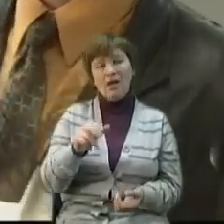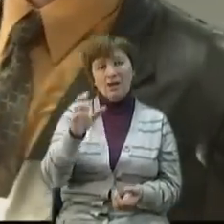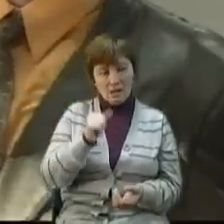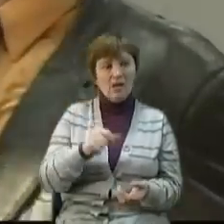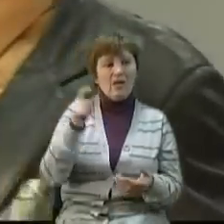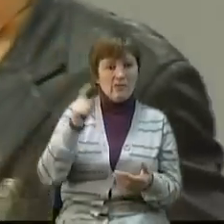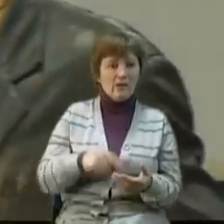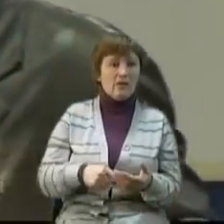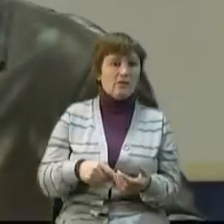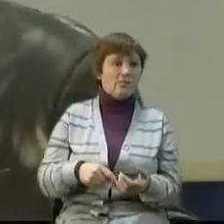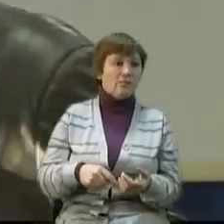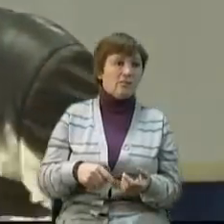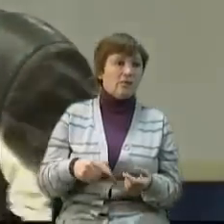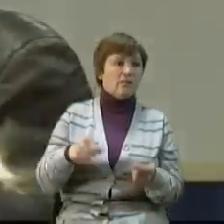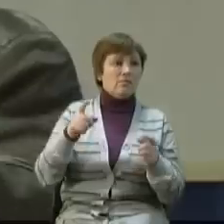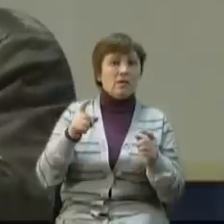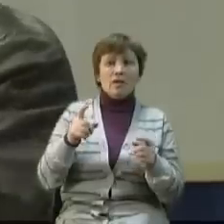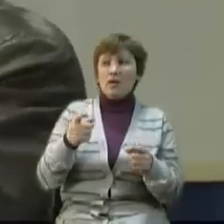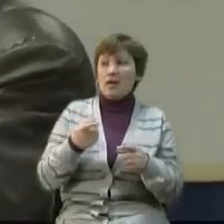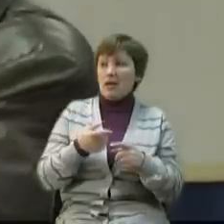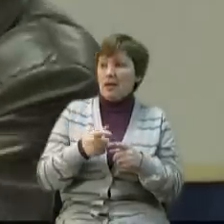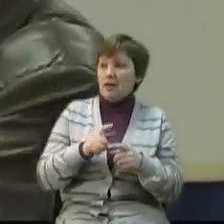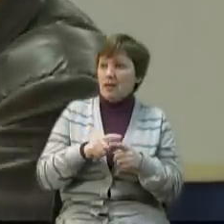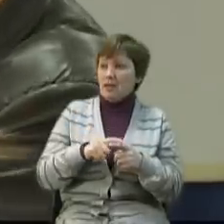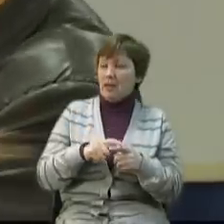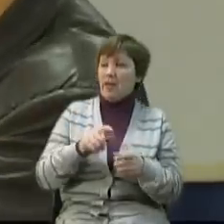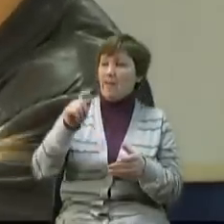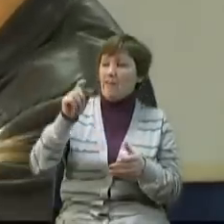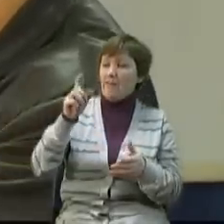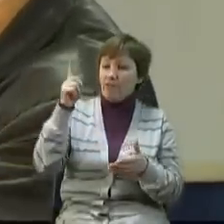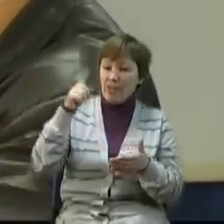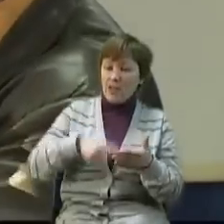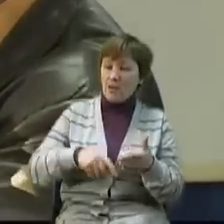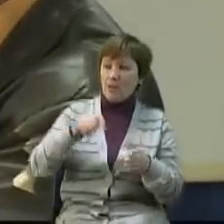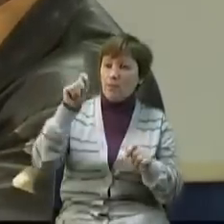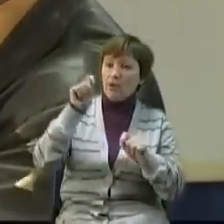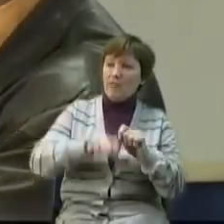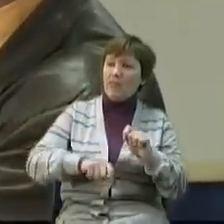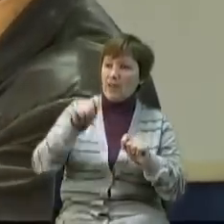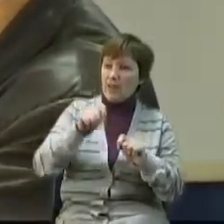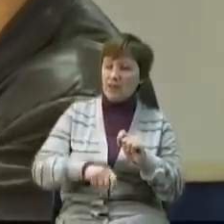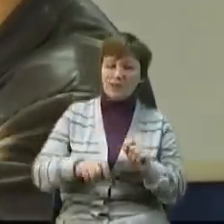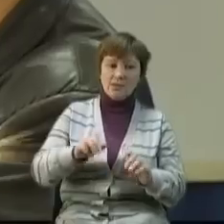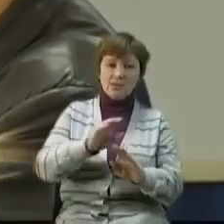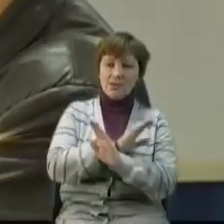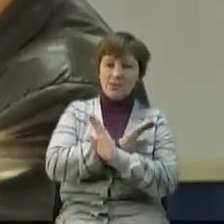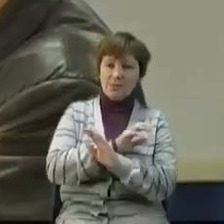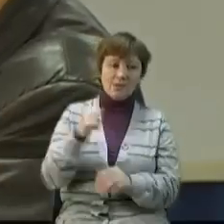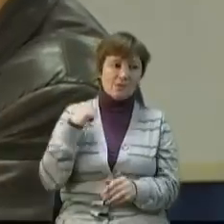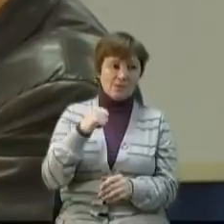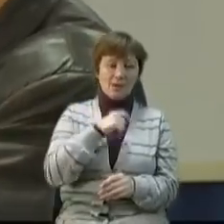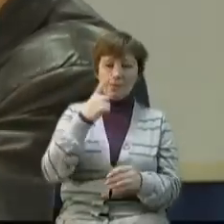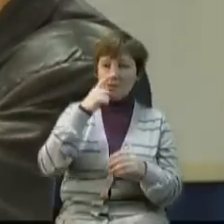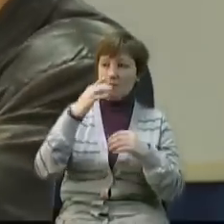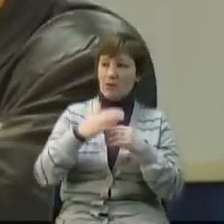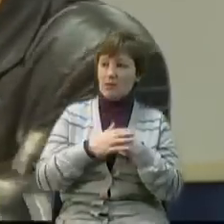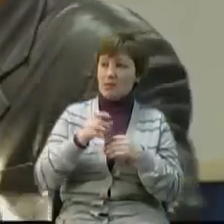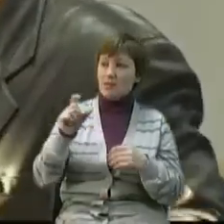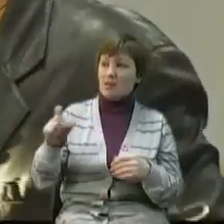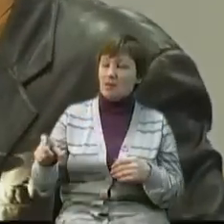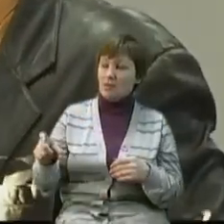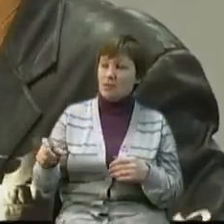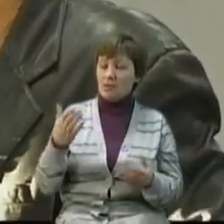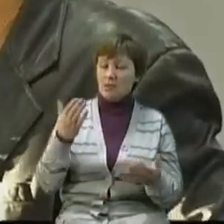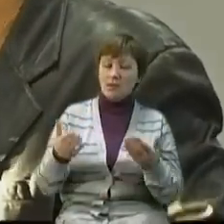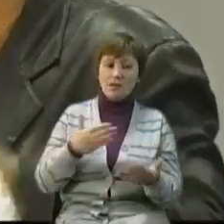вера – это проверяется только смертью самых близких людей, наших детей. Вот она